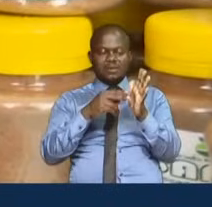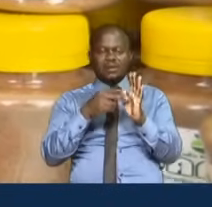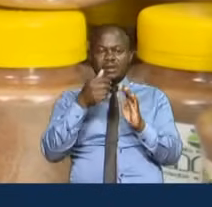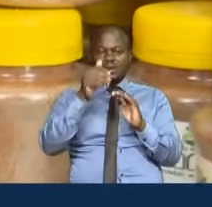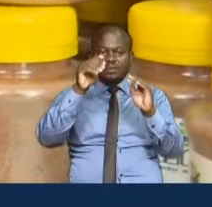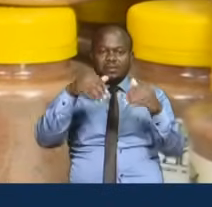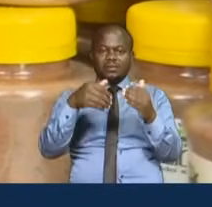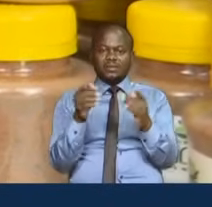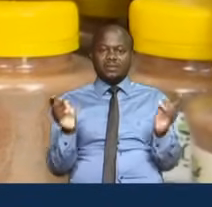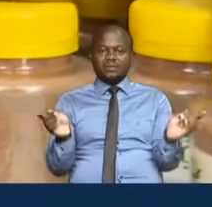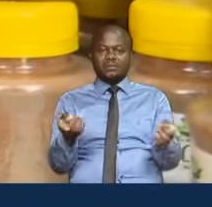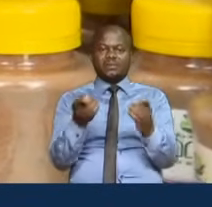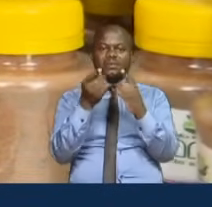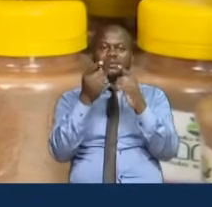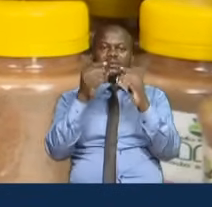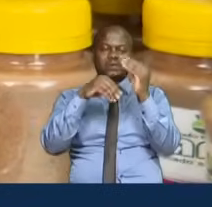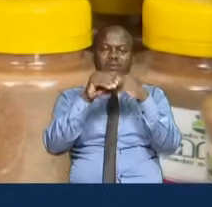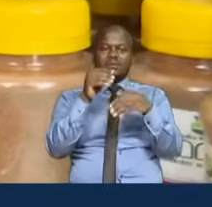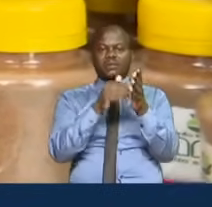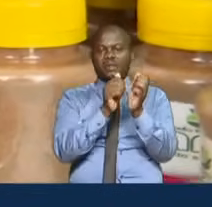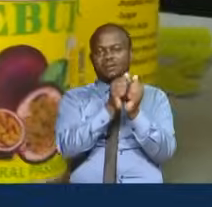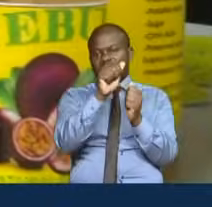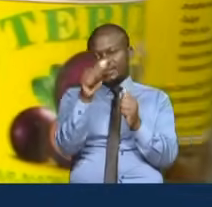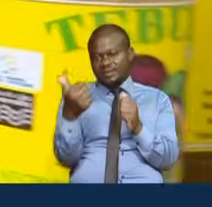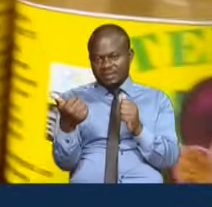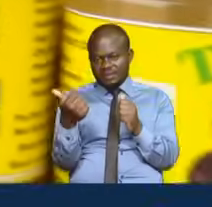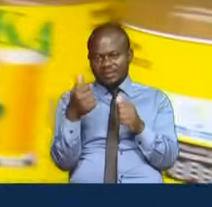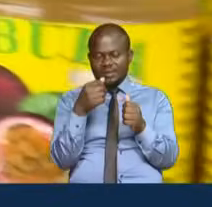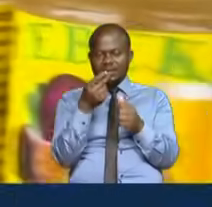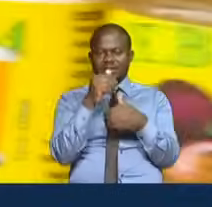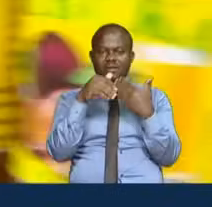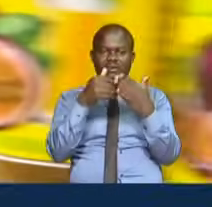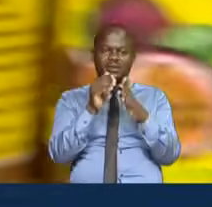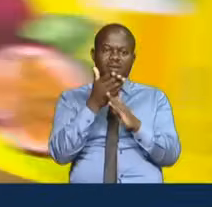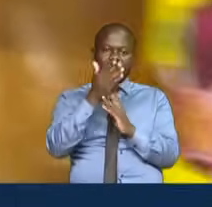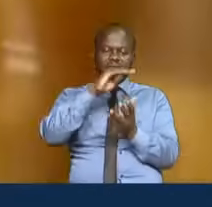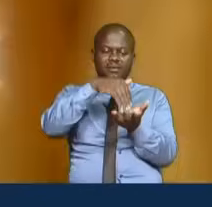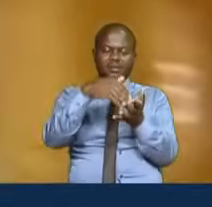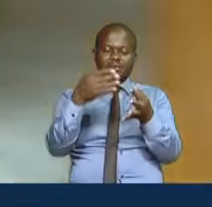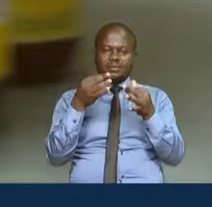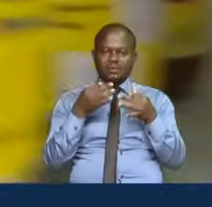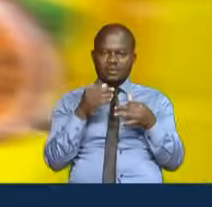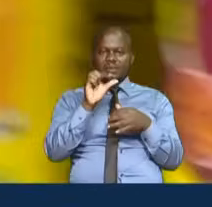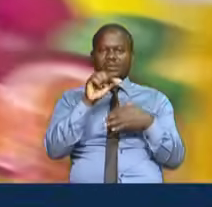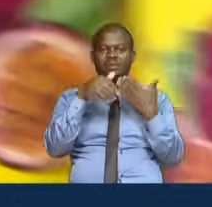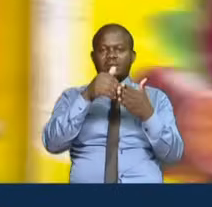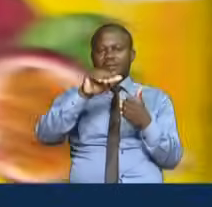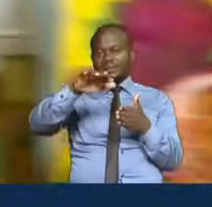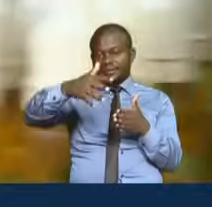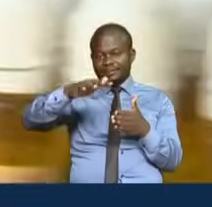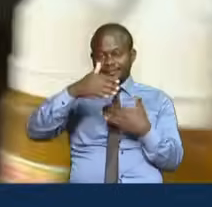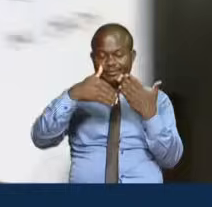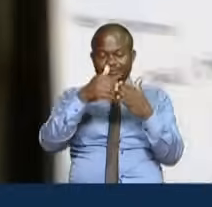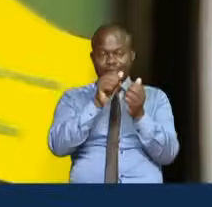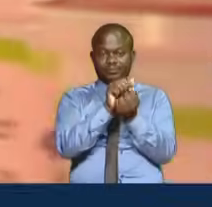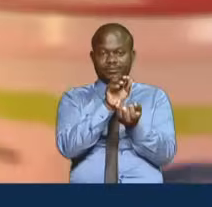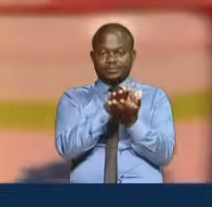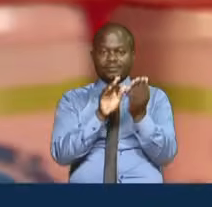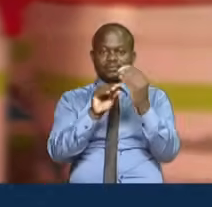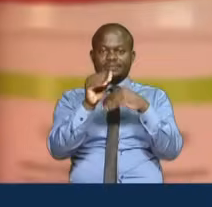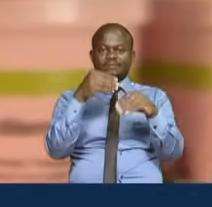iy'ubuhinzi n'ubworozi, ubucuruzi n'ibindi. Aya mafaranga anyuzwa mu bigo by'imari bito n'ibiciriritse na banki